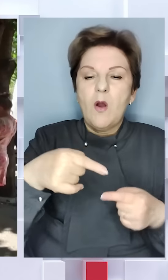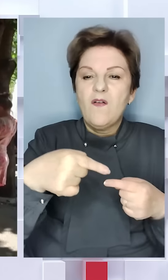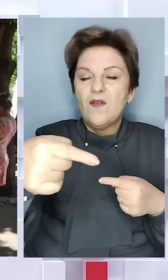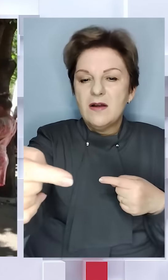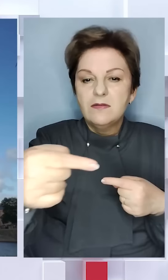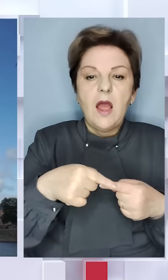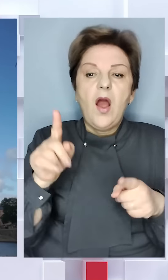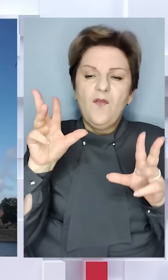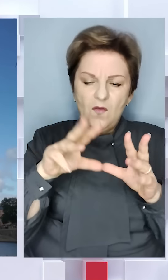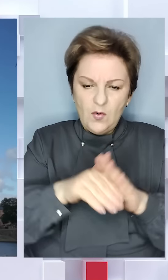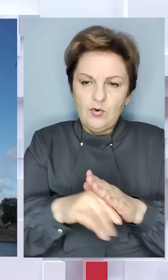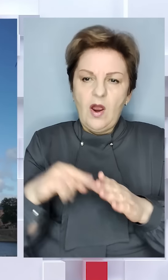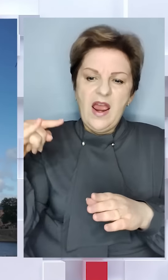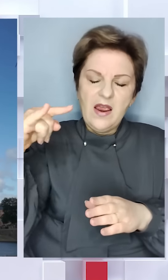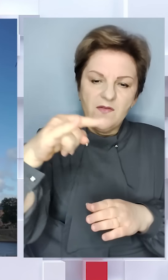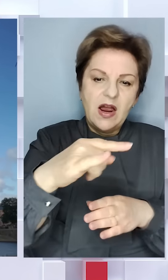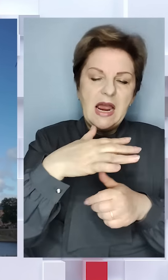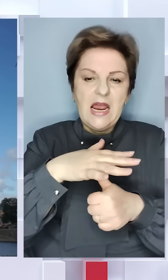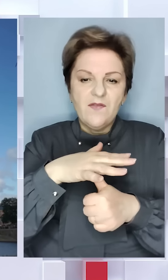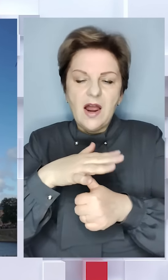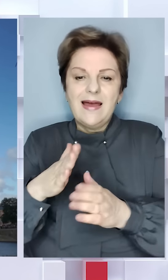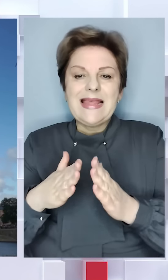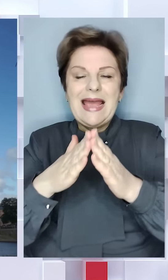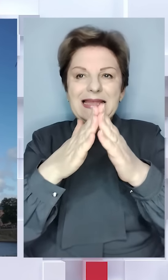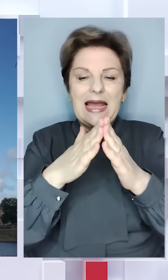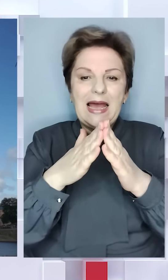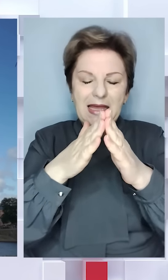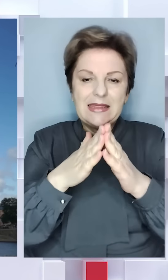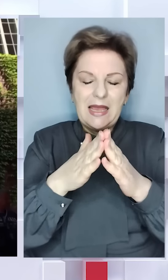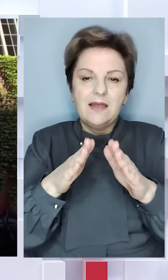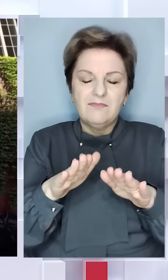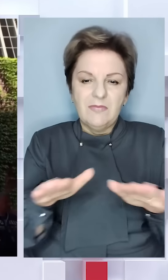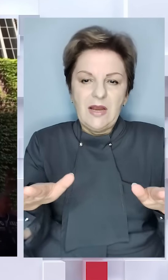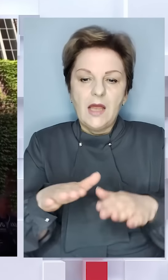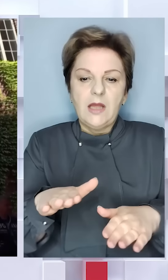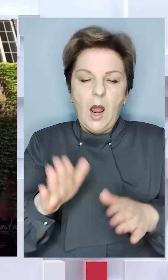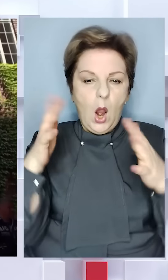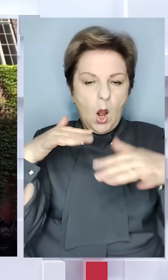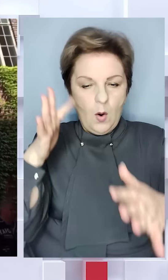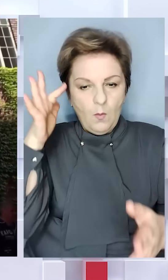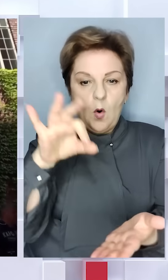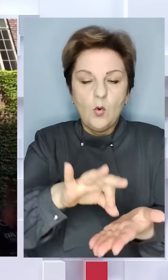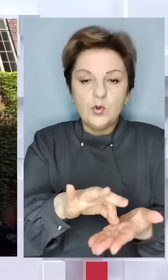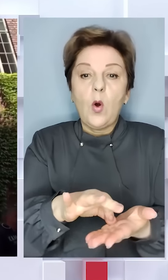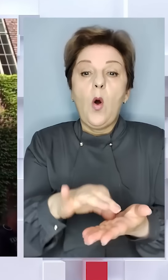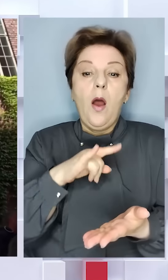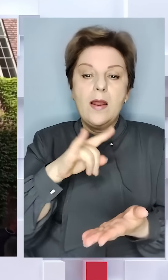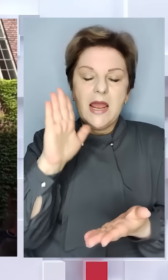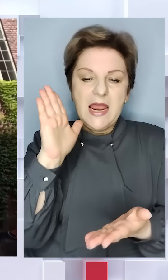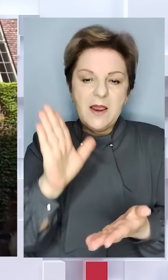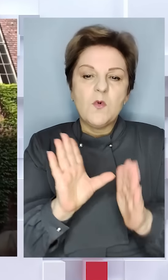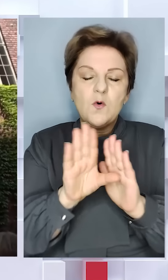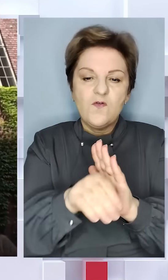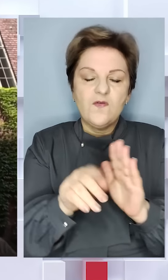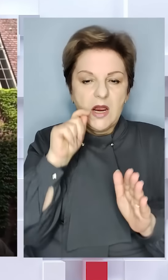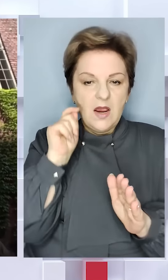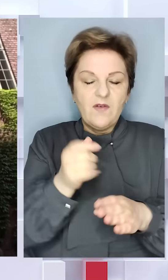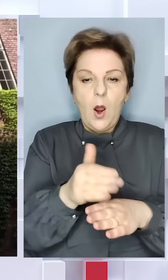включаючи винищувачі, вертольоти, крилаті ракети і морські цілі. Літак буде впроваджуватись поступово, паралельно